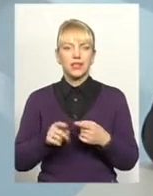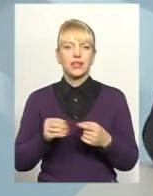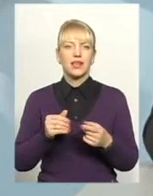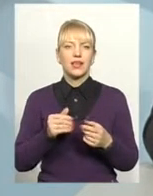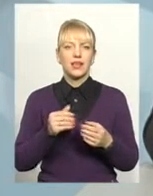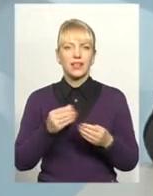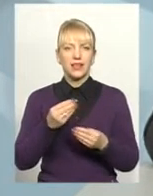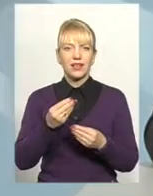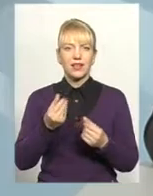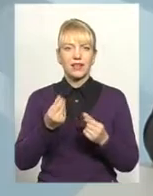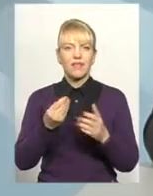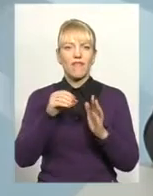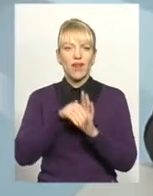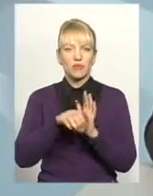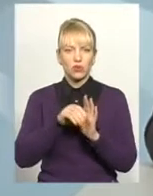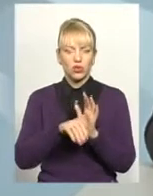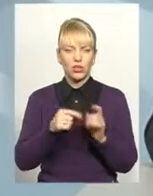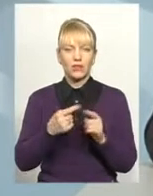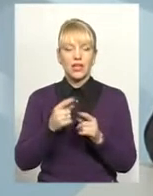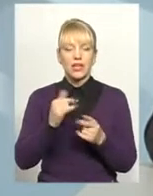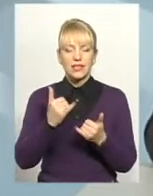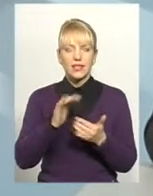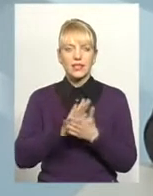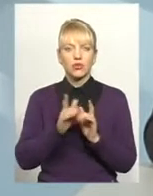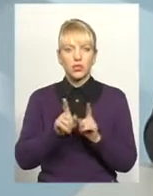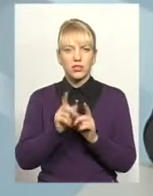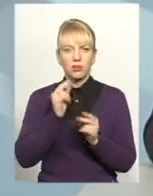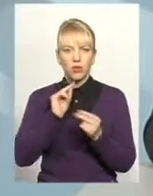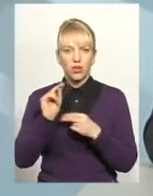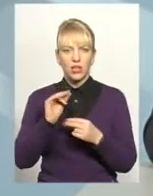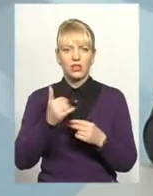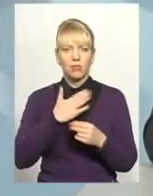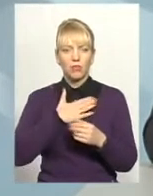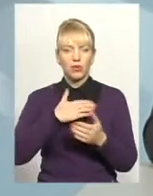клімат покращується. По моїм даним, сьогодні проєктується